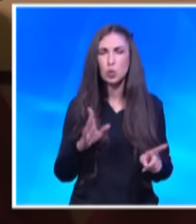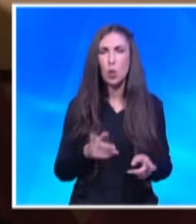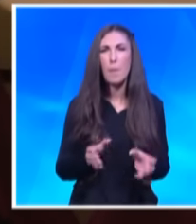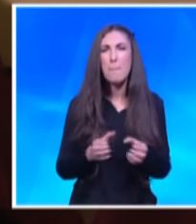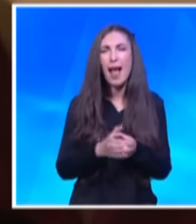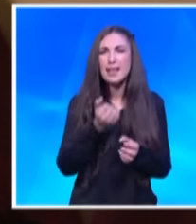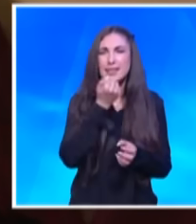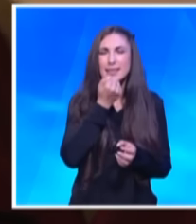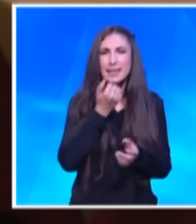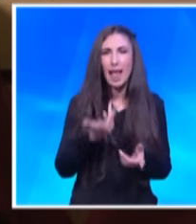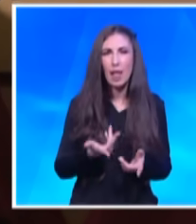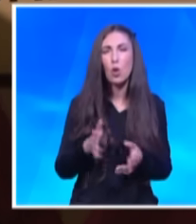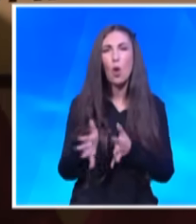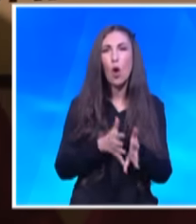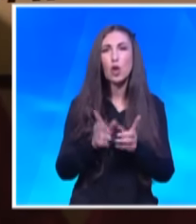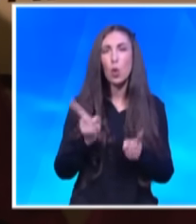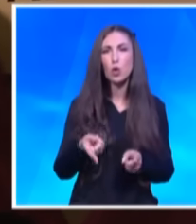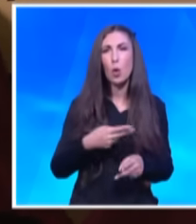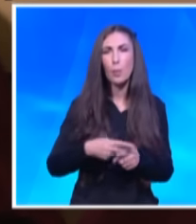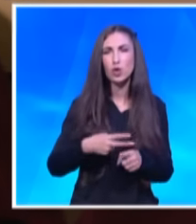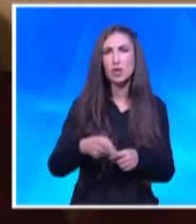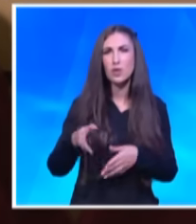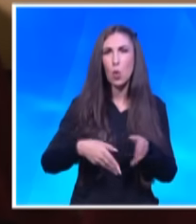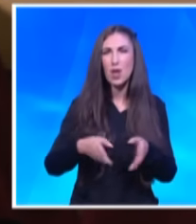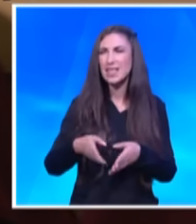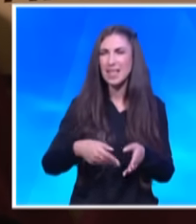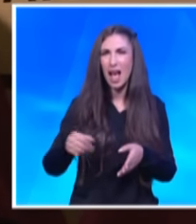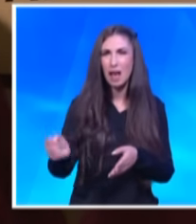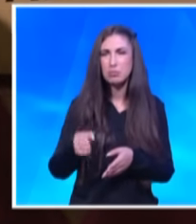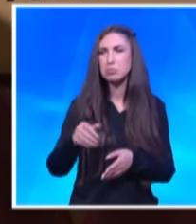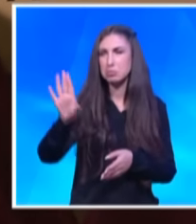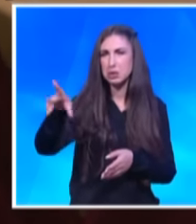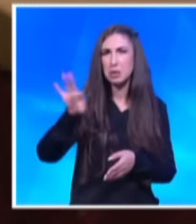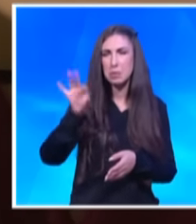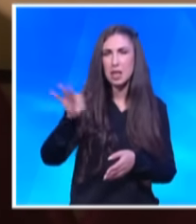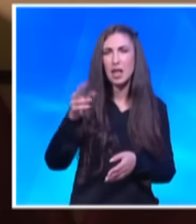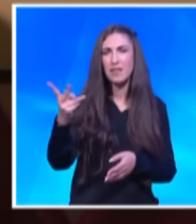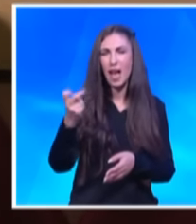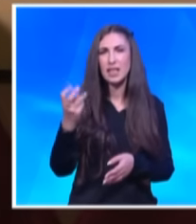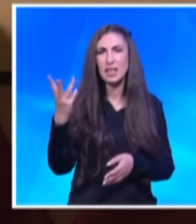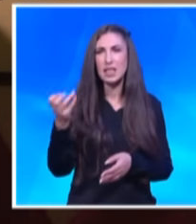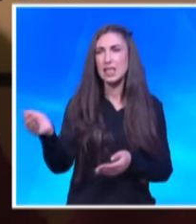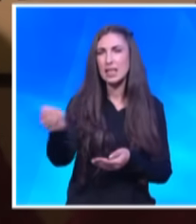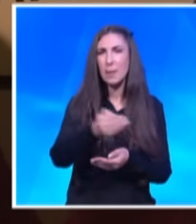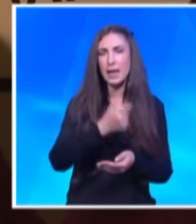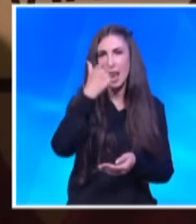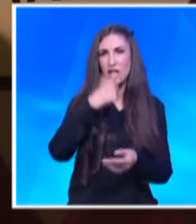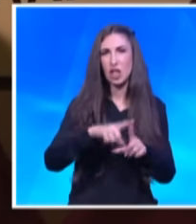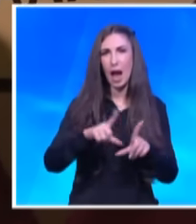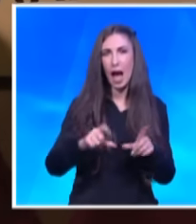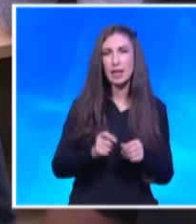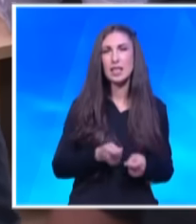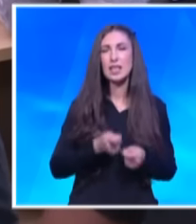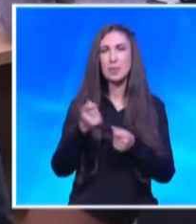такива, където хора, които са почиствали улица, са ги събирали по 20, по 30, са им събирали личните карти и са ги